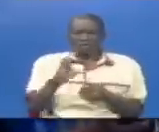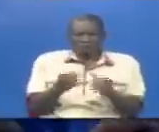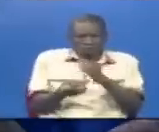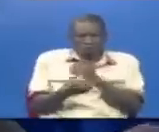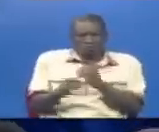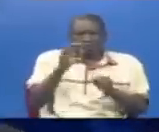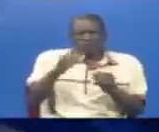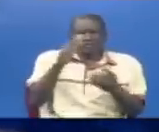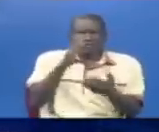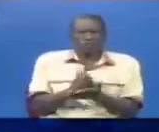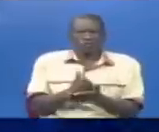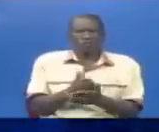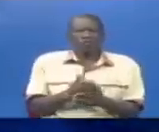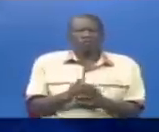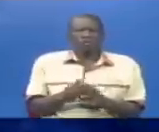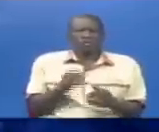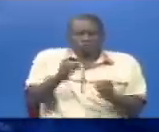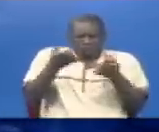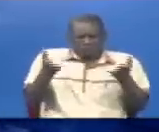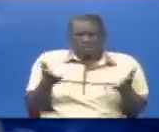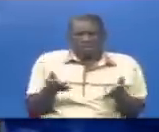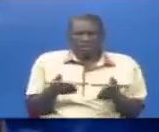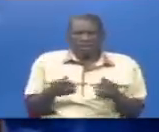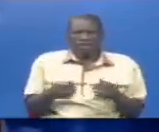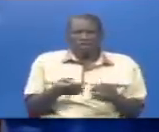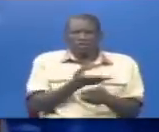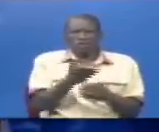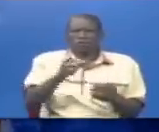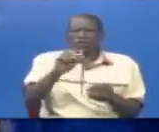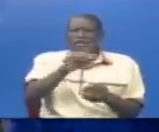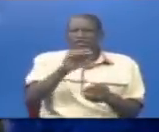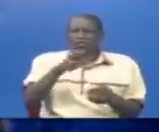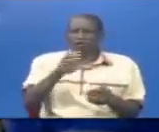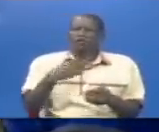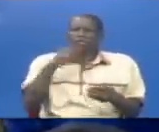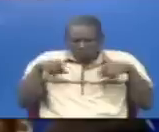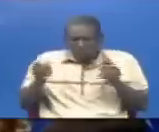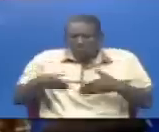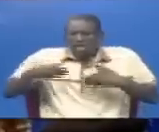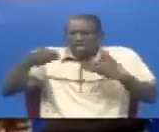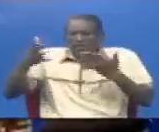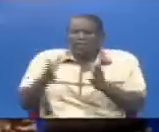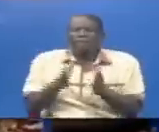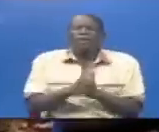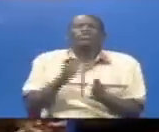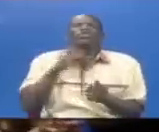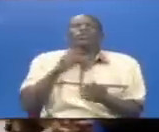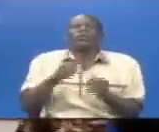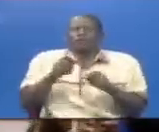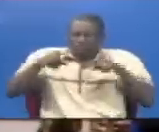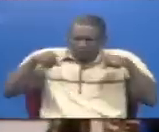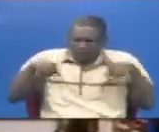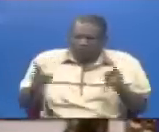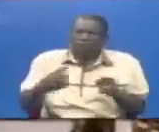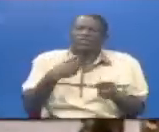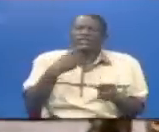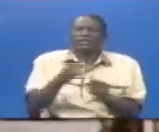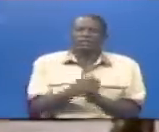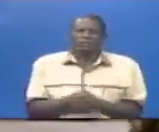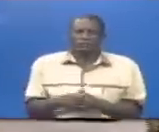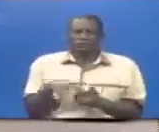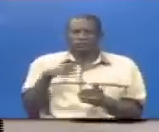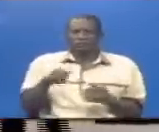kama ni ukweli kinagaubaga yuko hapa. Wale Azimio wao wenyewe wanatoa madai ambayo wao wenyewe wanasema. Kwa